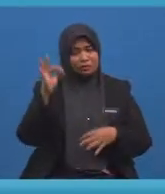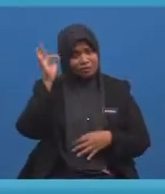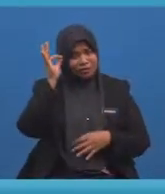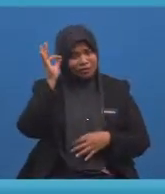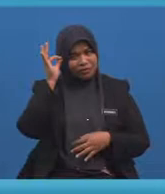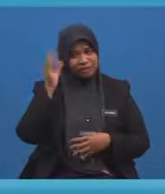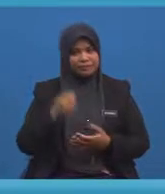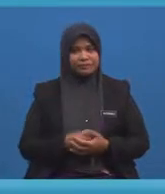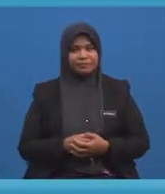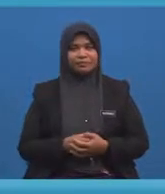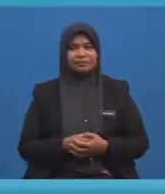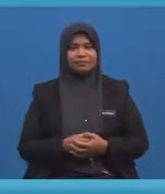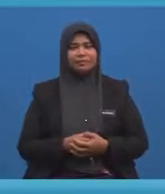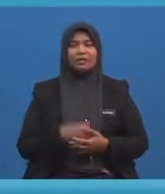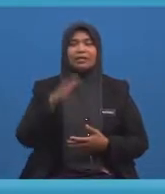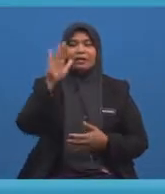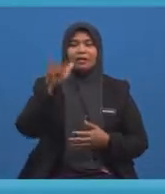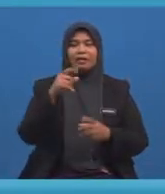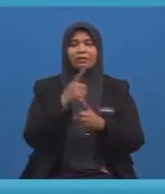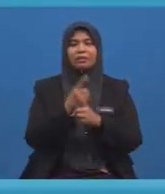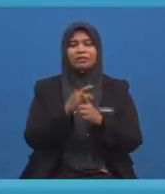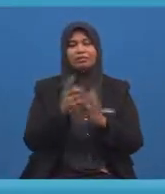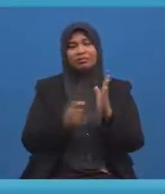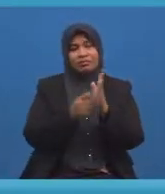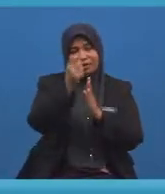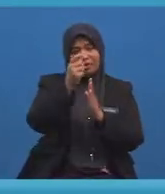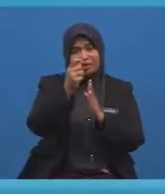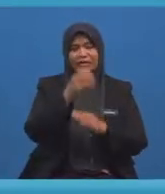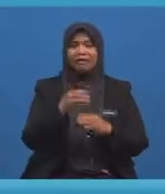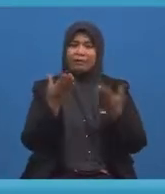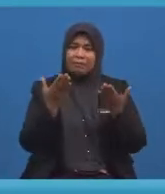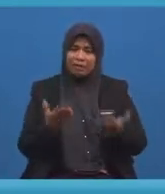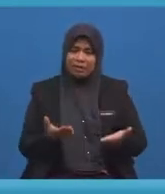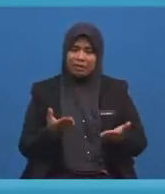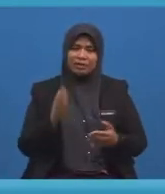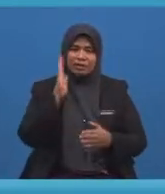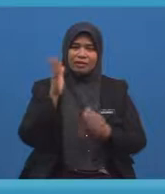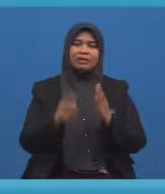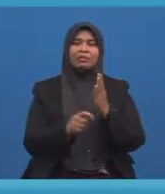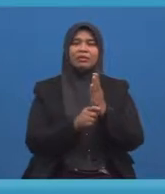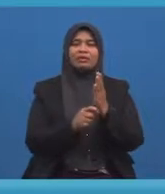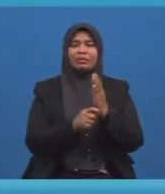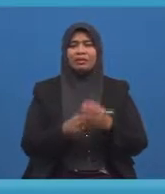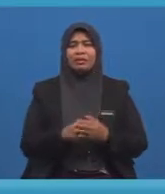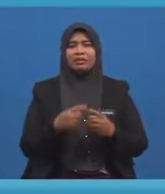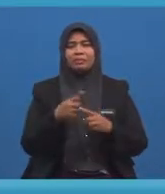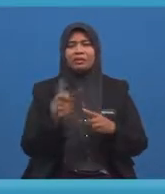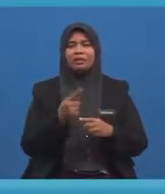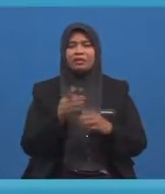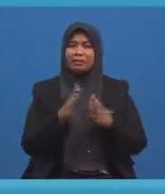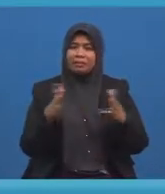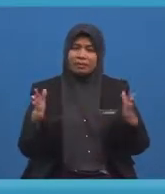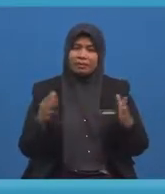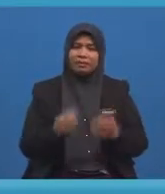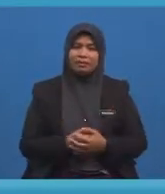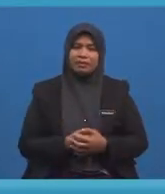murid-murid. Ya, betul. Tinggi dan berat akan bertambah apabila kita